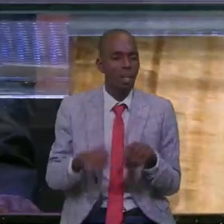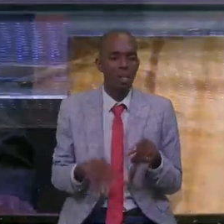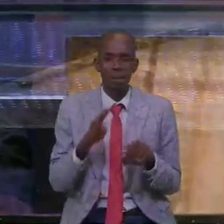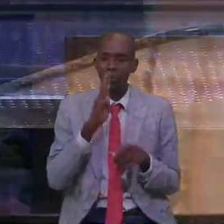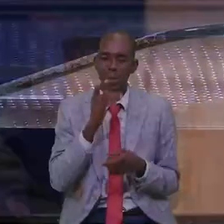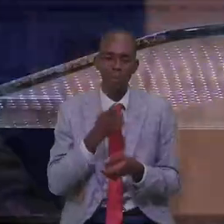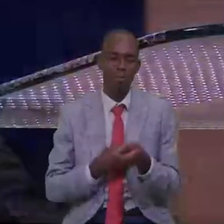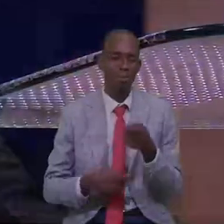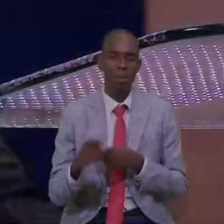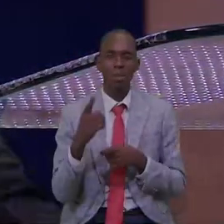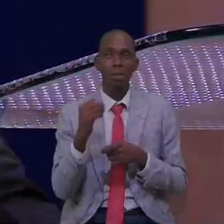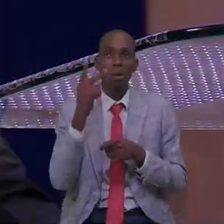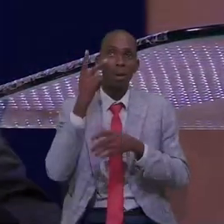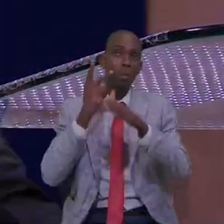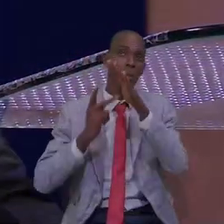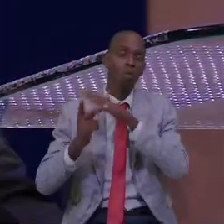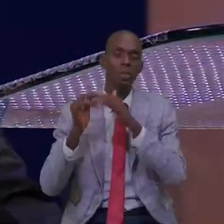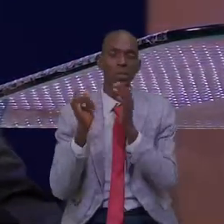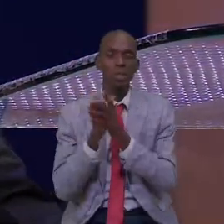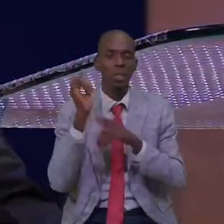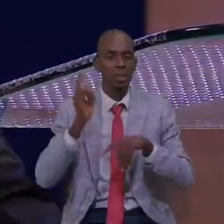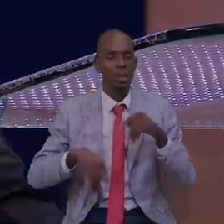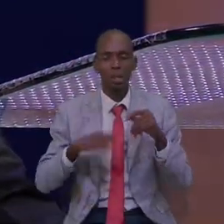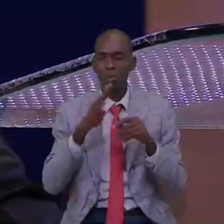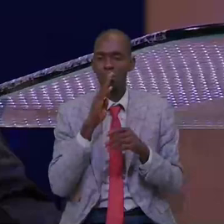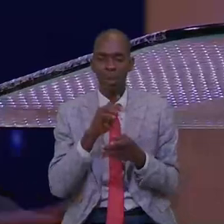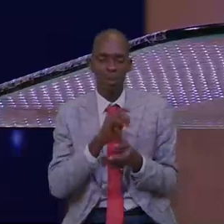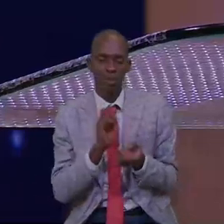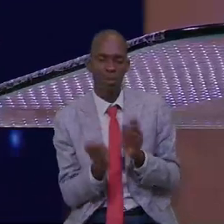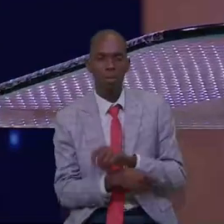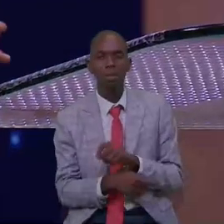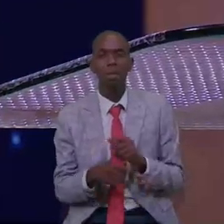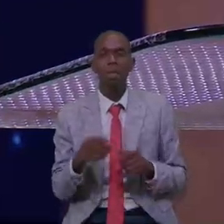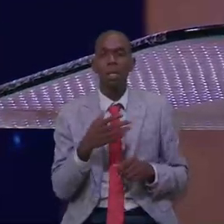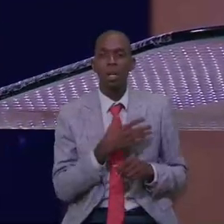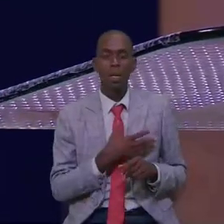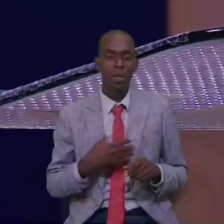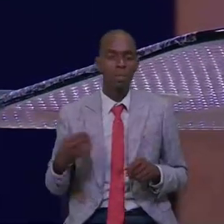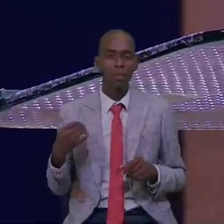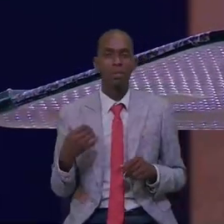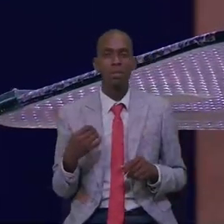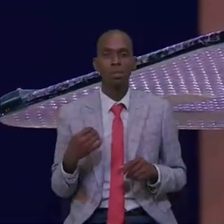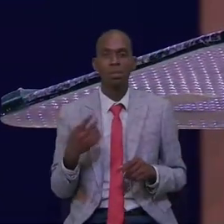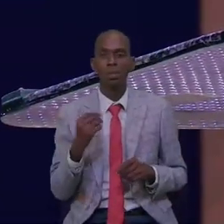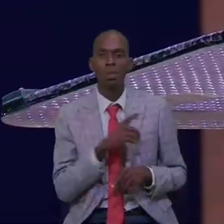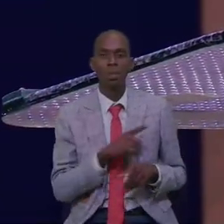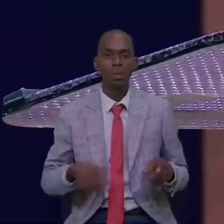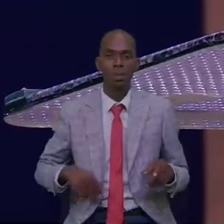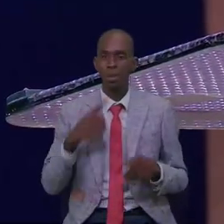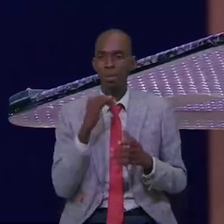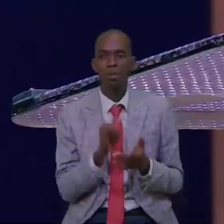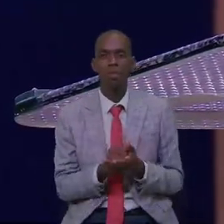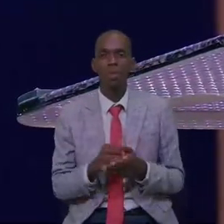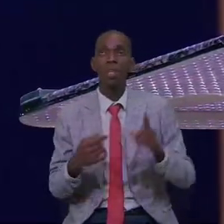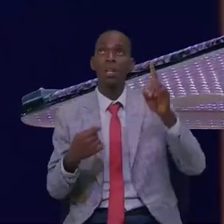révoquée, la prophétie qui ne peut être détruite. Le Seigneur a dit, j'ai déclaré,